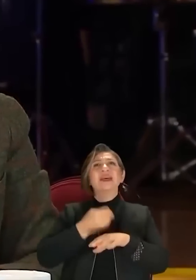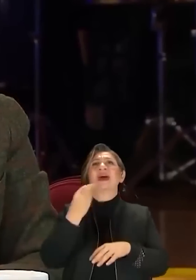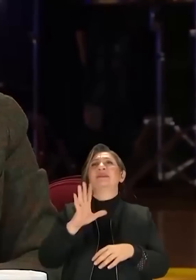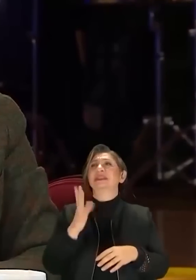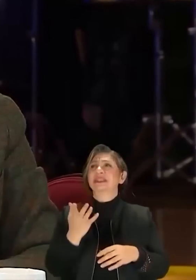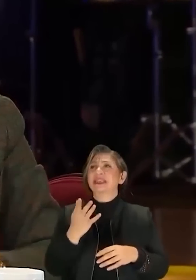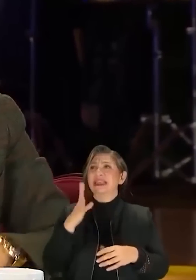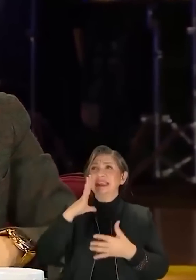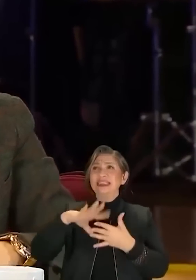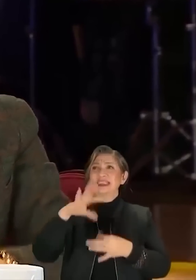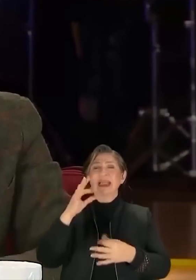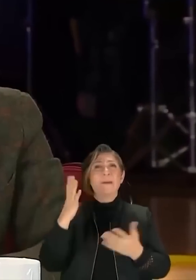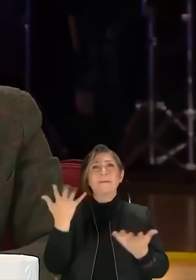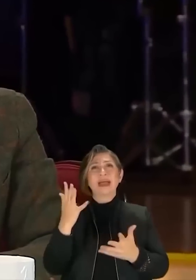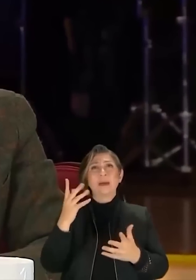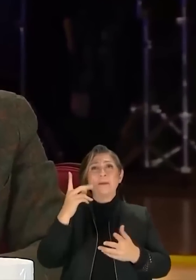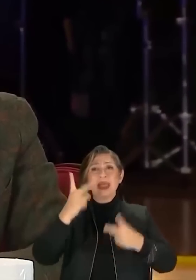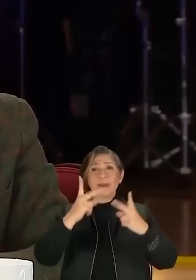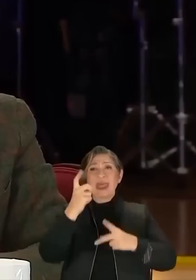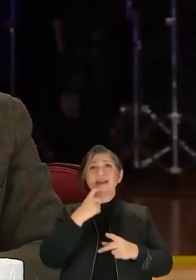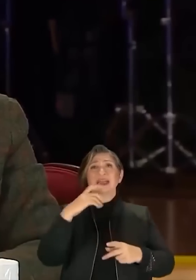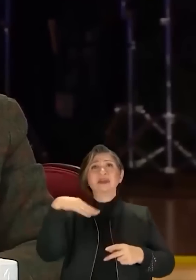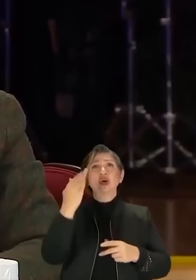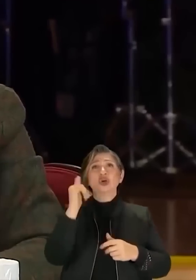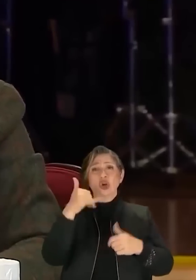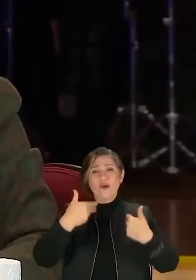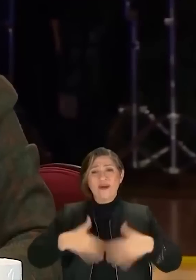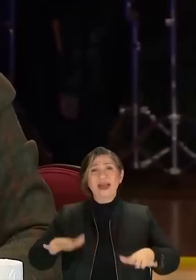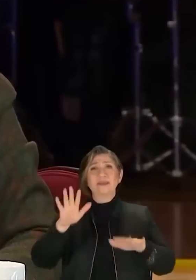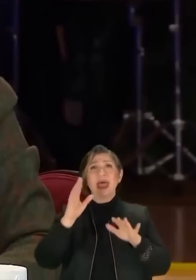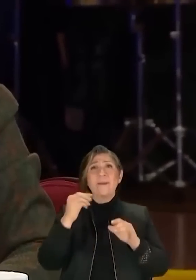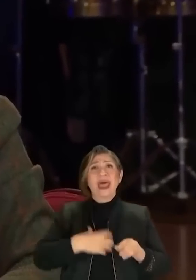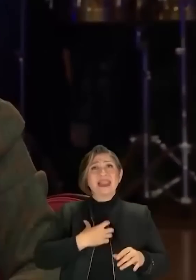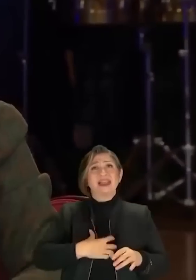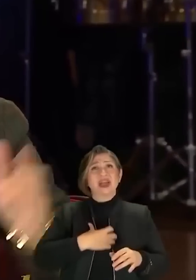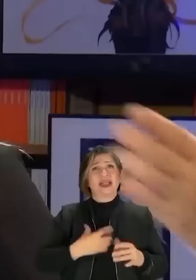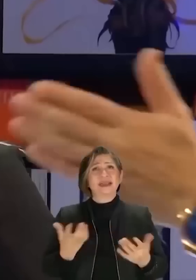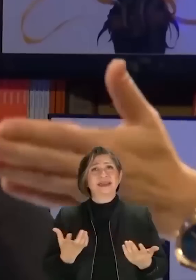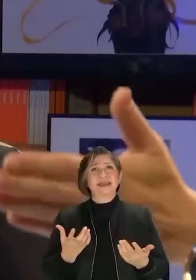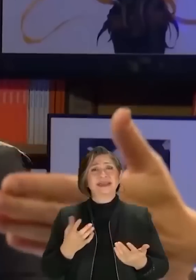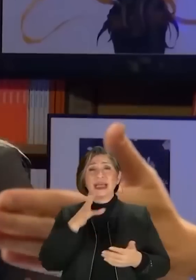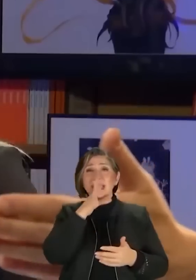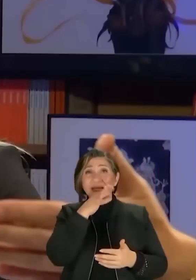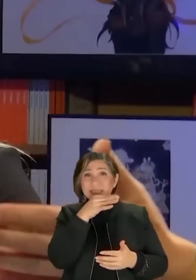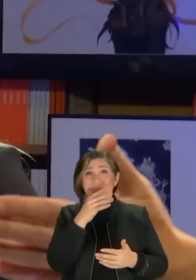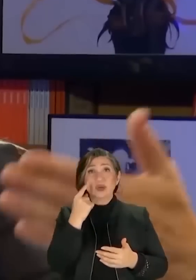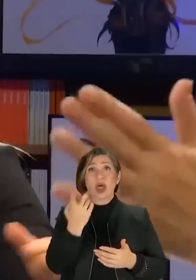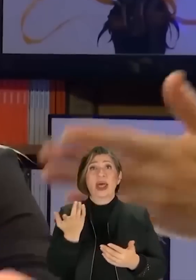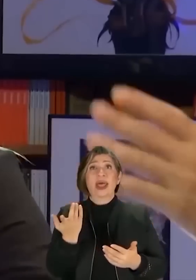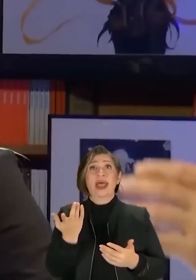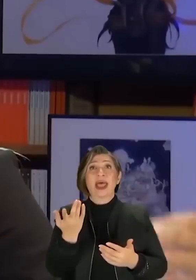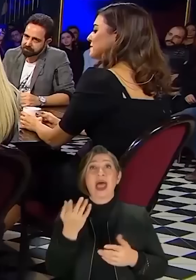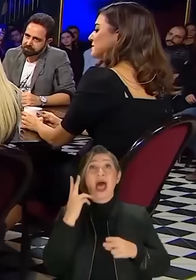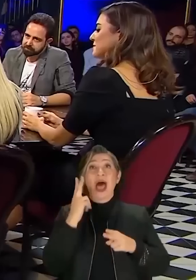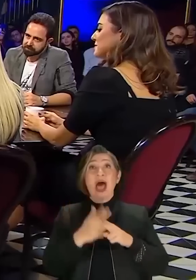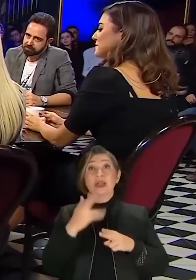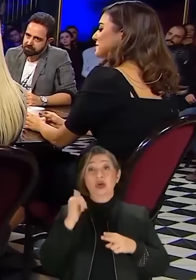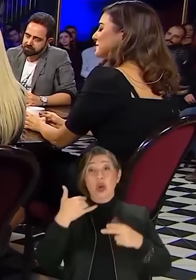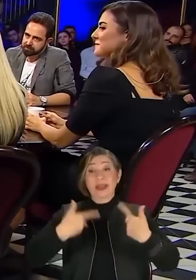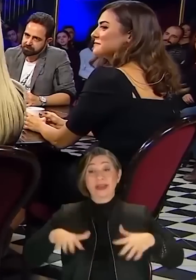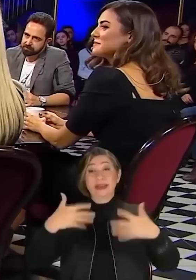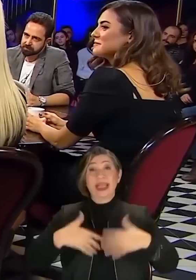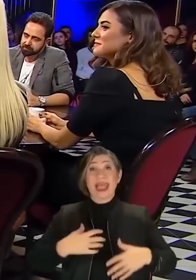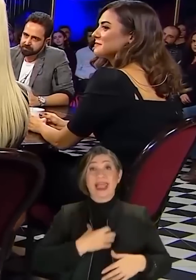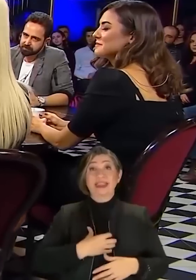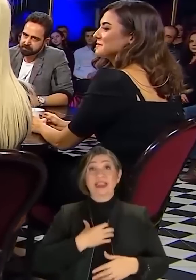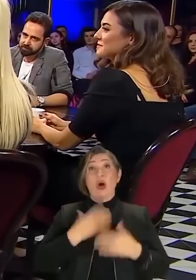kimseye vermesin. İnsanlar bir kere belli bir yaştan sonra kilo verdi mi hep endişeleniriz. Yaşlıyım belli yaştaki ani, insan. Ani kilo kayıplarında o